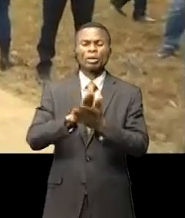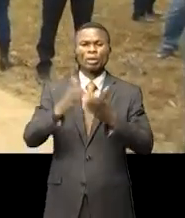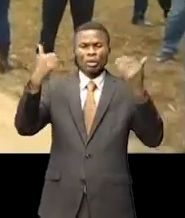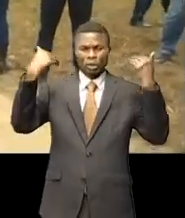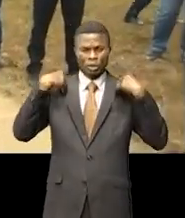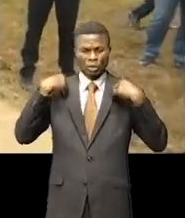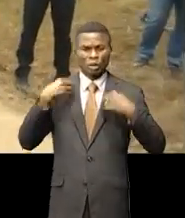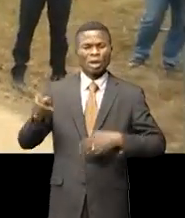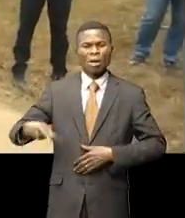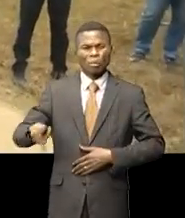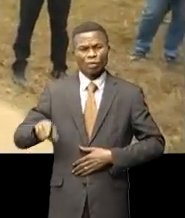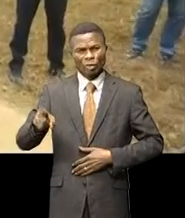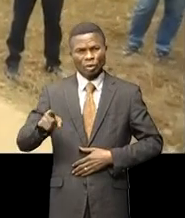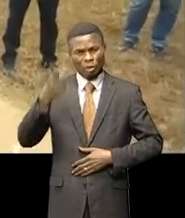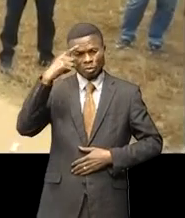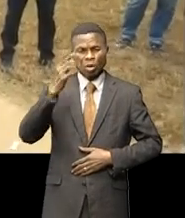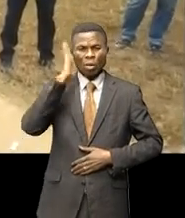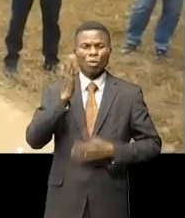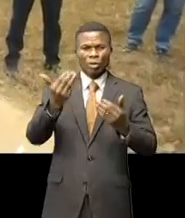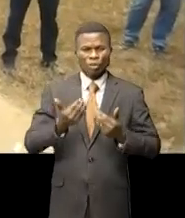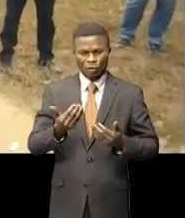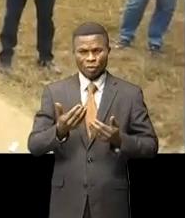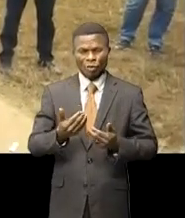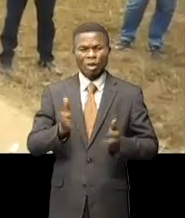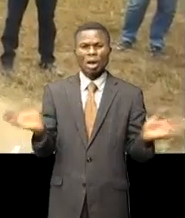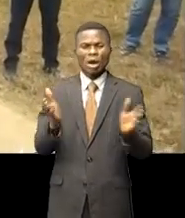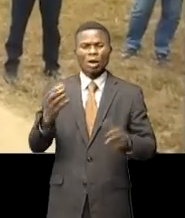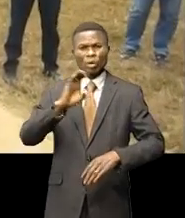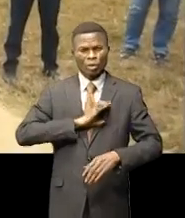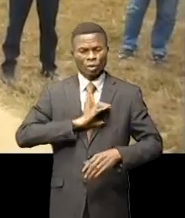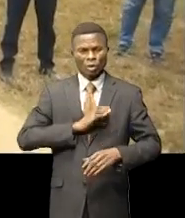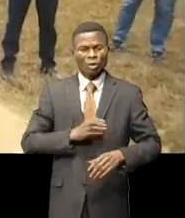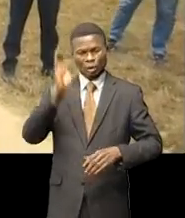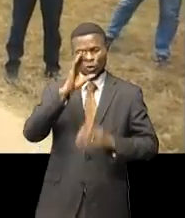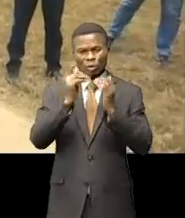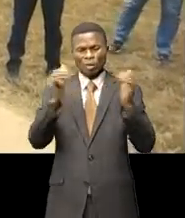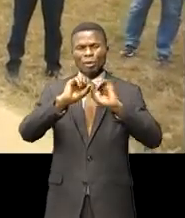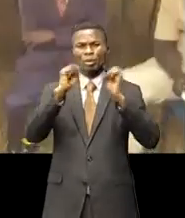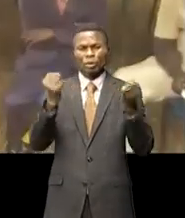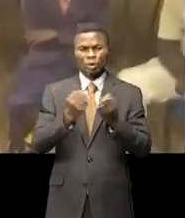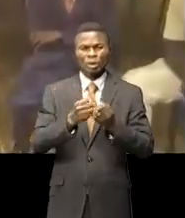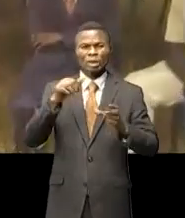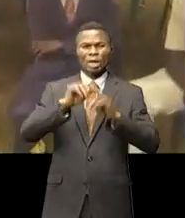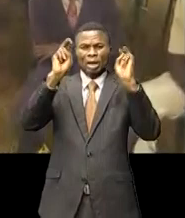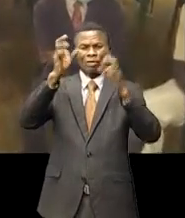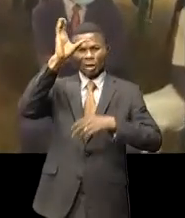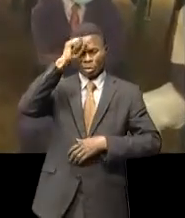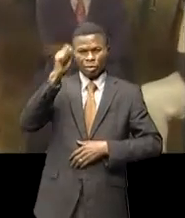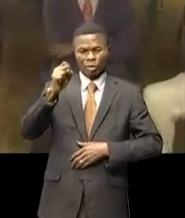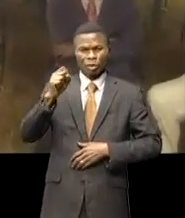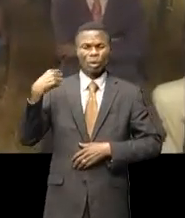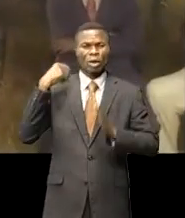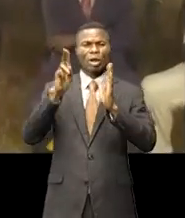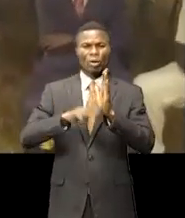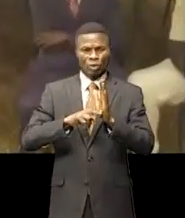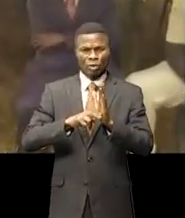de l'exécutif provincial pour la volonté d'activer la police pour consolider la paix sociale au chef-lieu, le gouverneur Etchundala